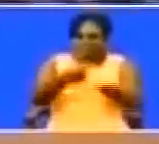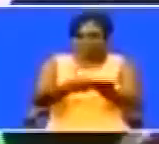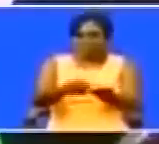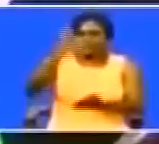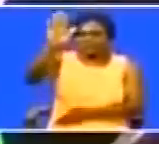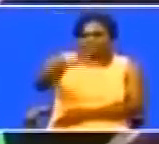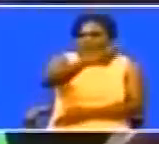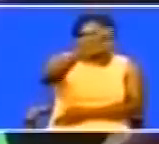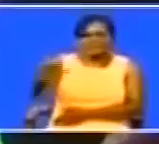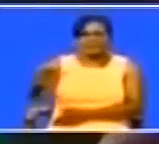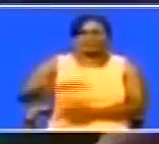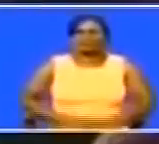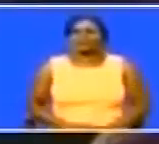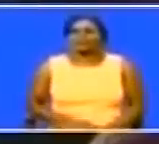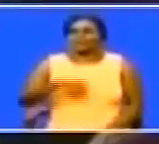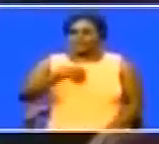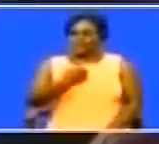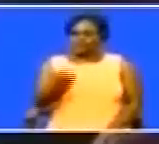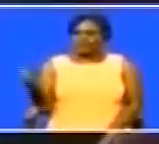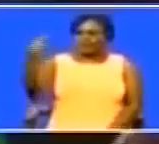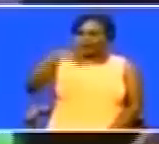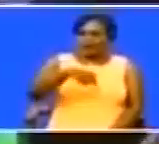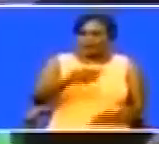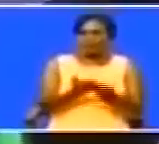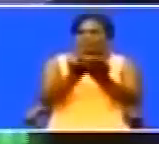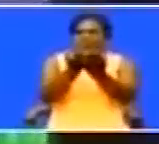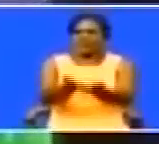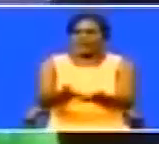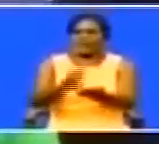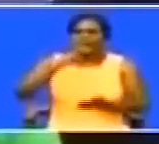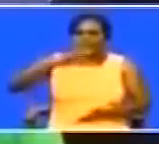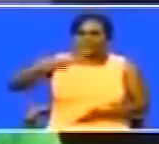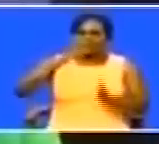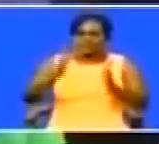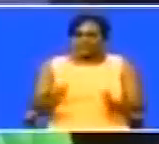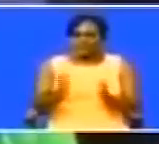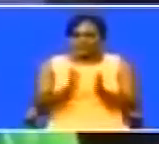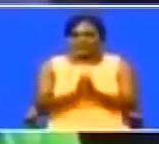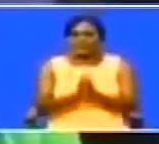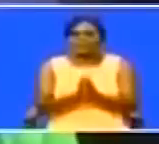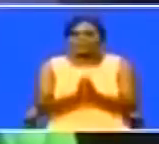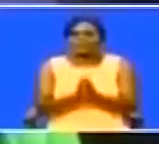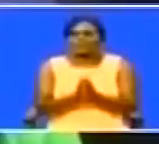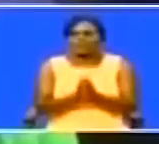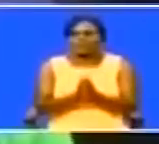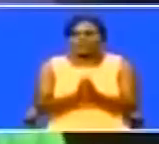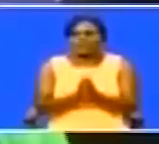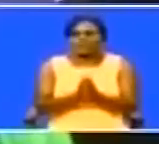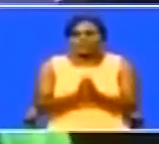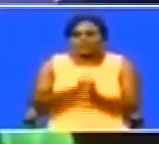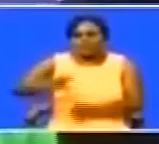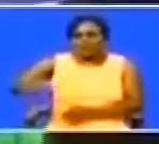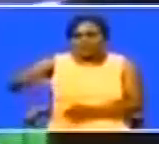bungeni. Yetu tu ilikuwa ni kuja kuwaletea spika na member of